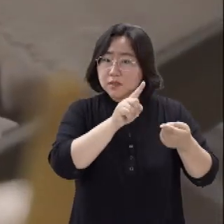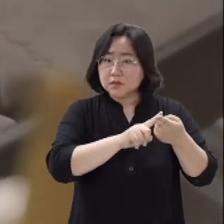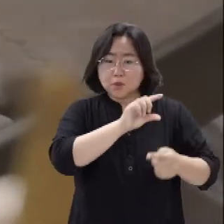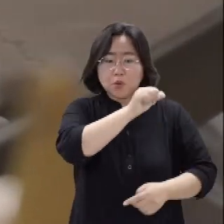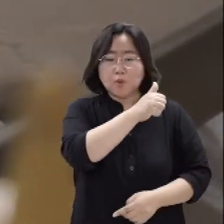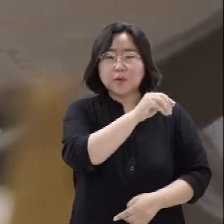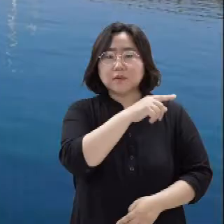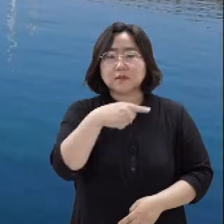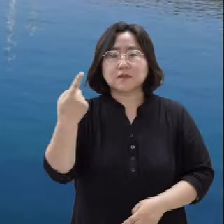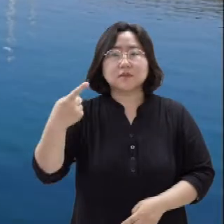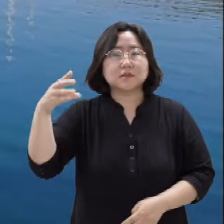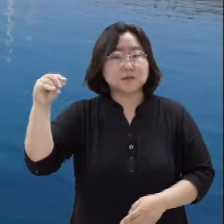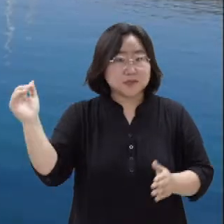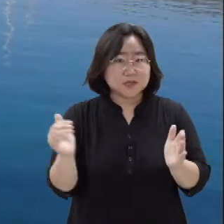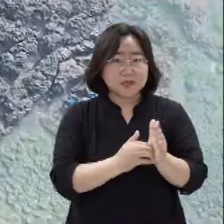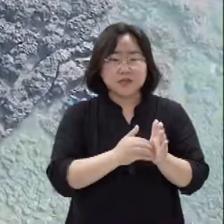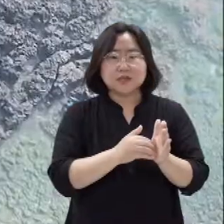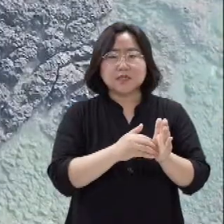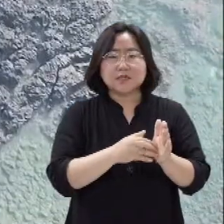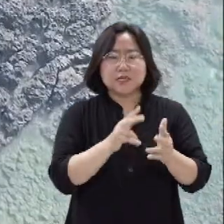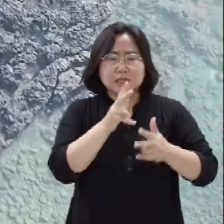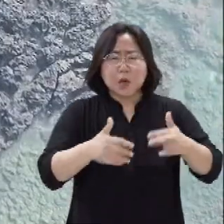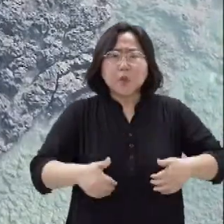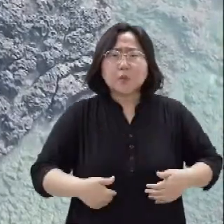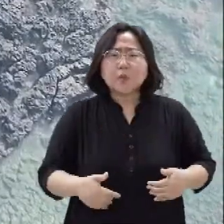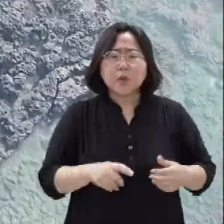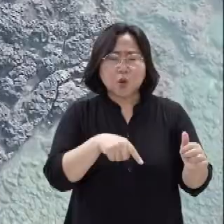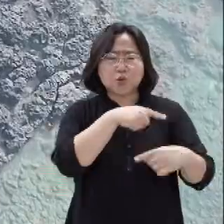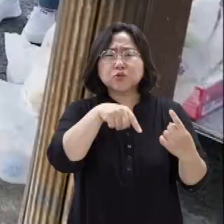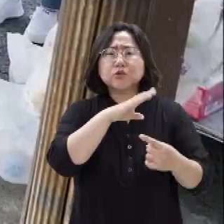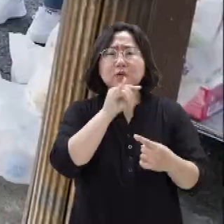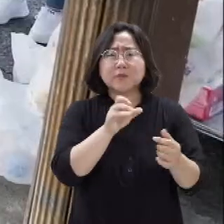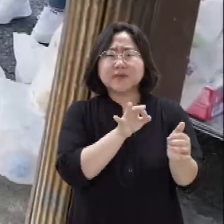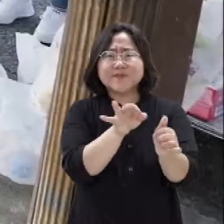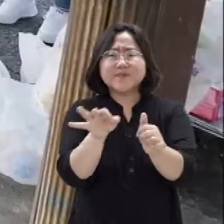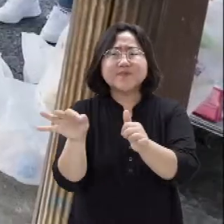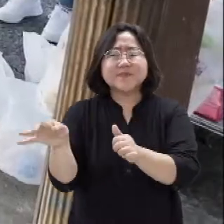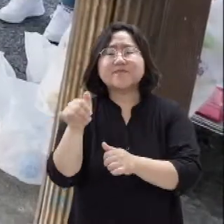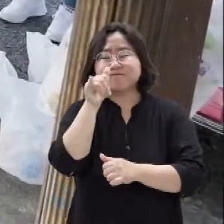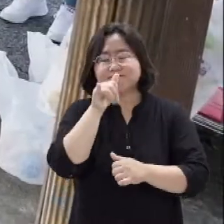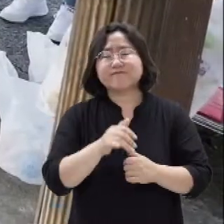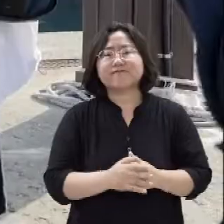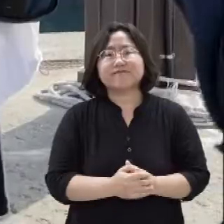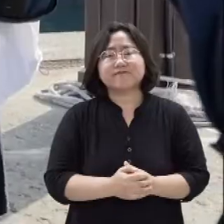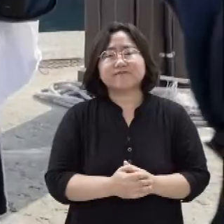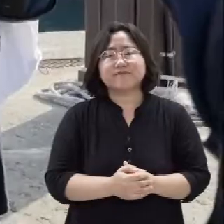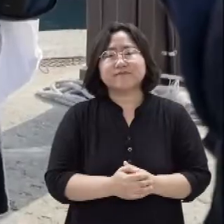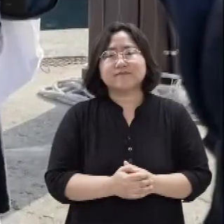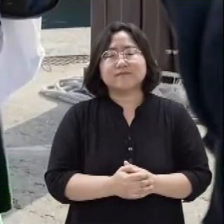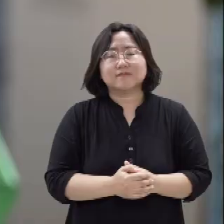500만 원에서 1천만 원까지 사업에 필요한 운영비를 차등 지원받을 수 있습니다.